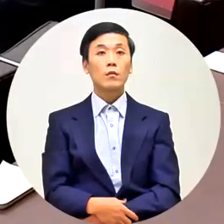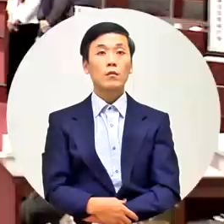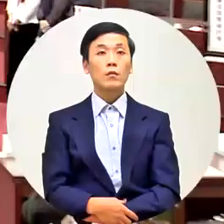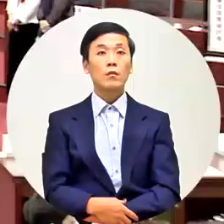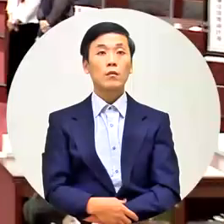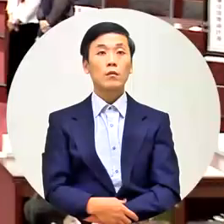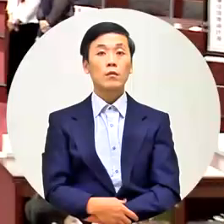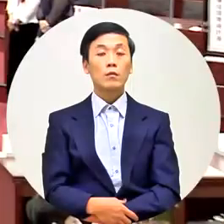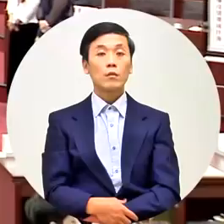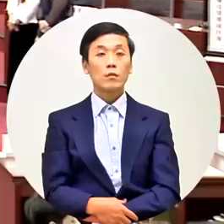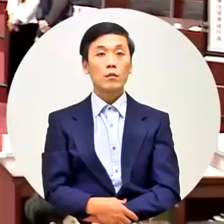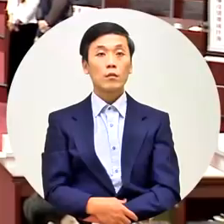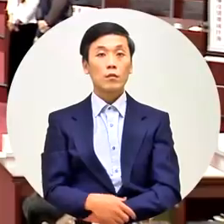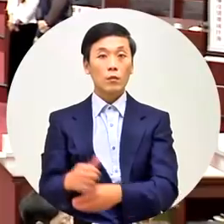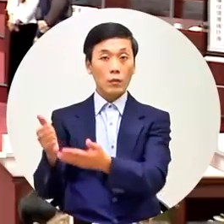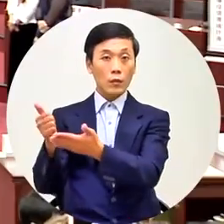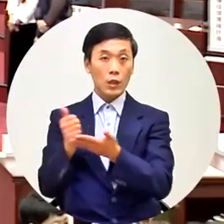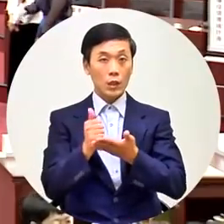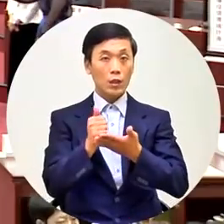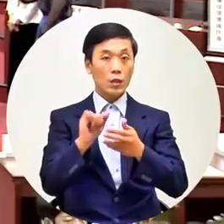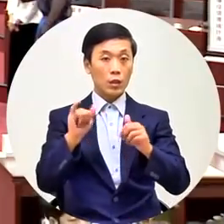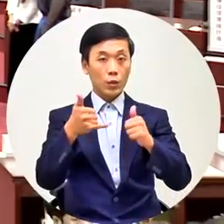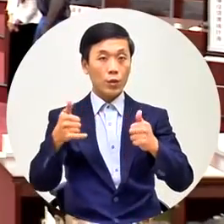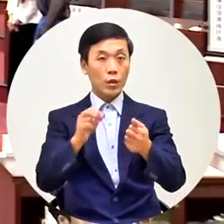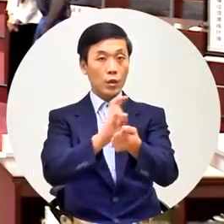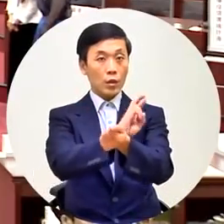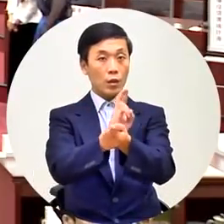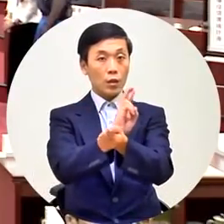请林志宏议员领取选票。